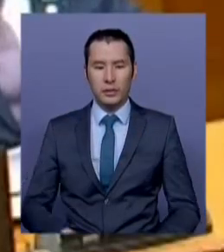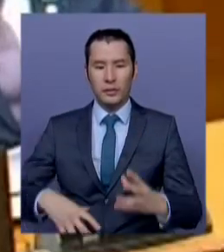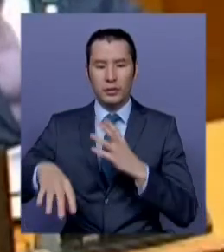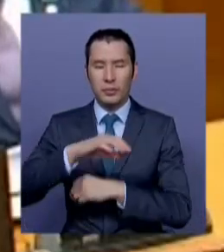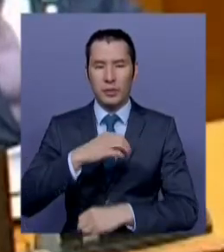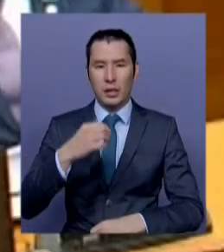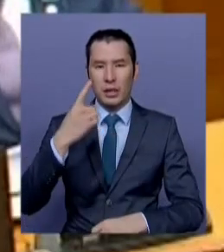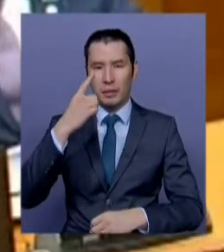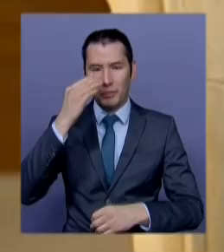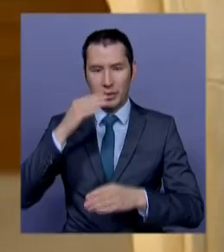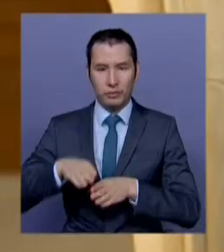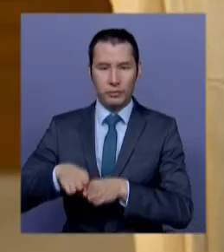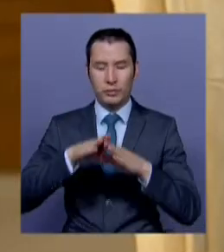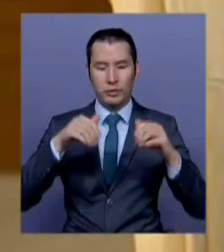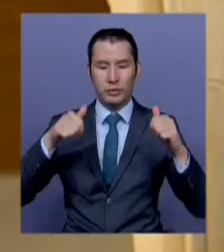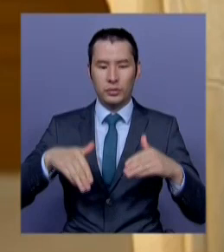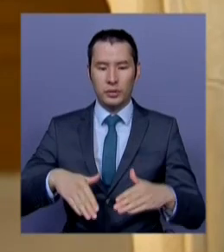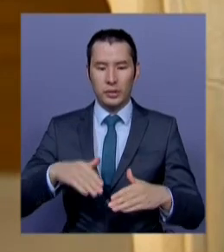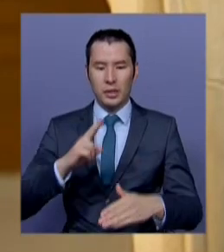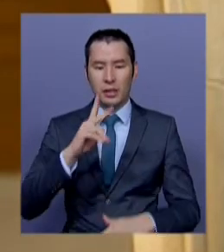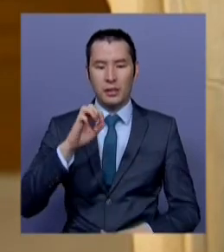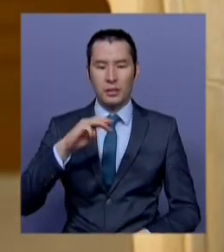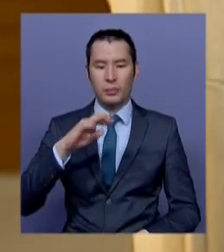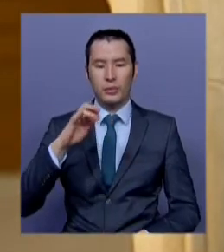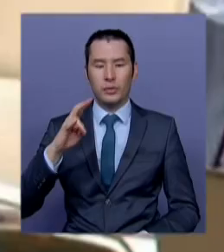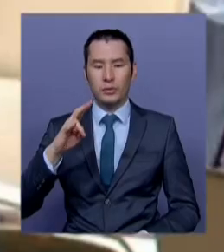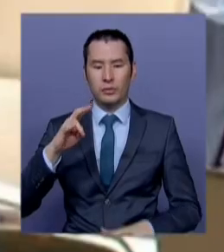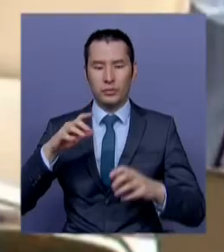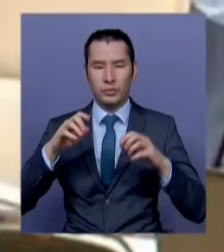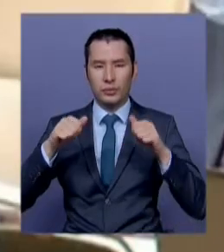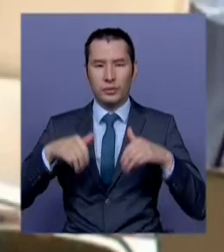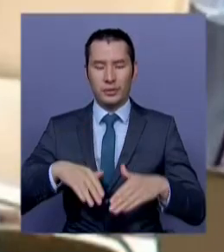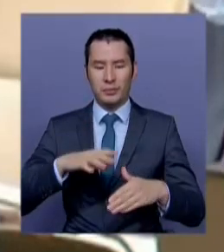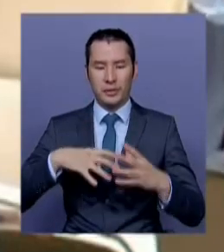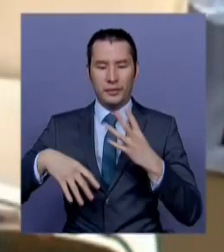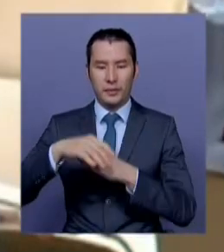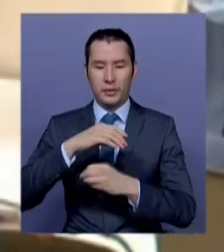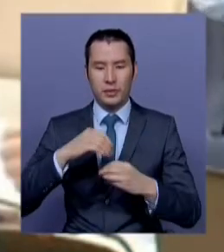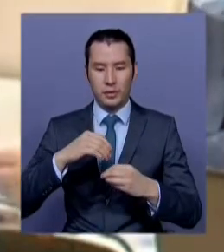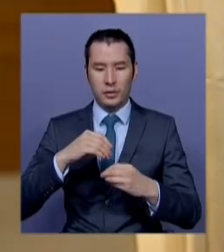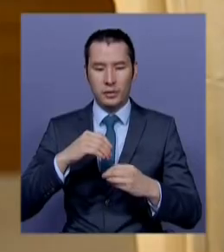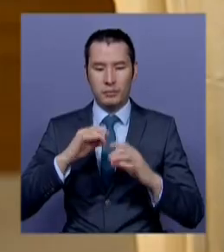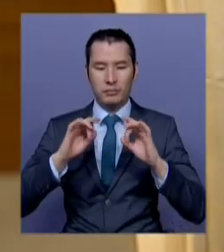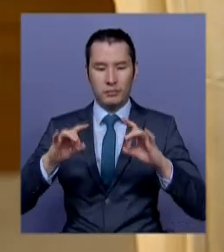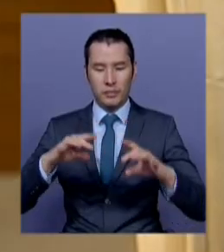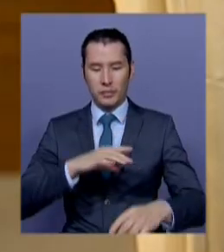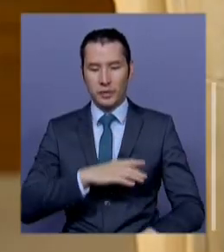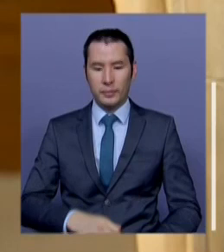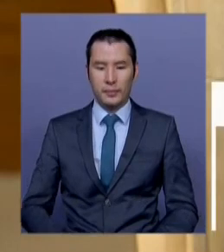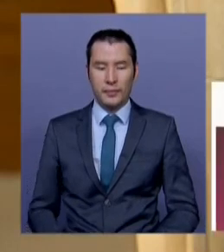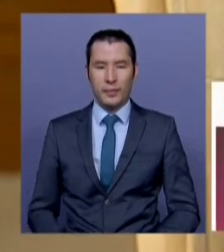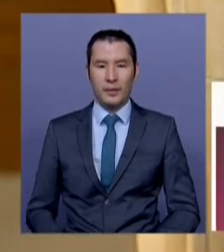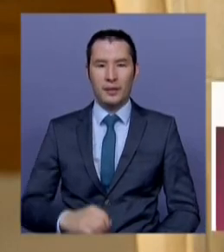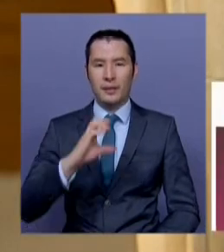қолдады. Пленарлық отырыс барысында депутат Қанат Мусин заңнама және сот құқықтық реформа комитетінің қорытындыларын таныстырды. Сенаттың